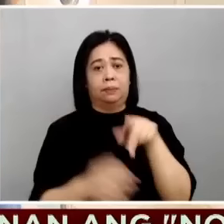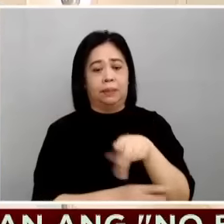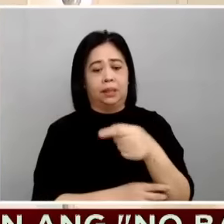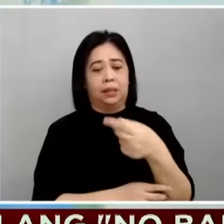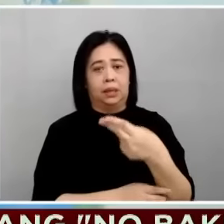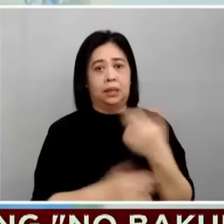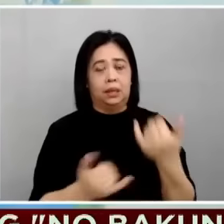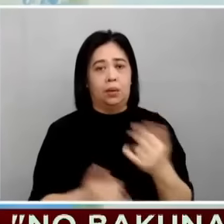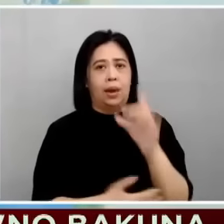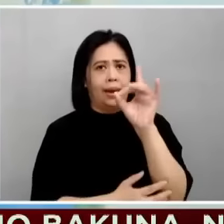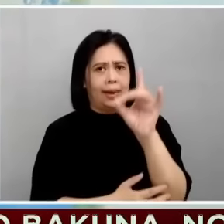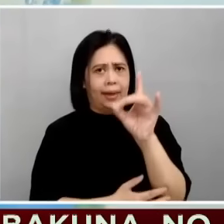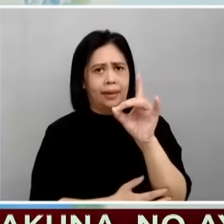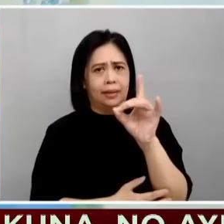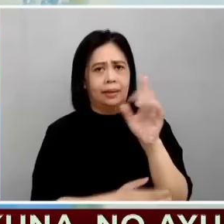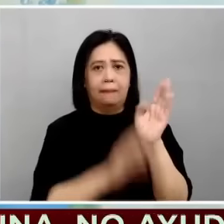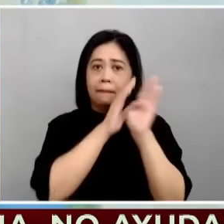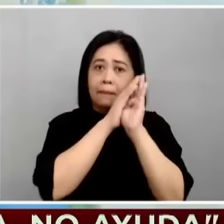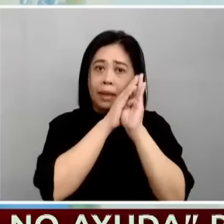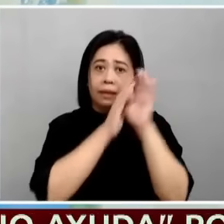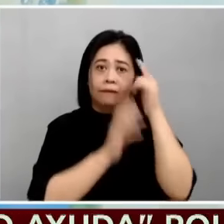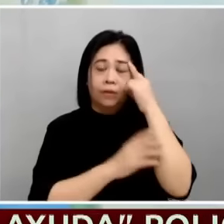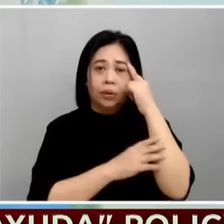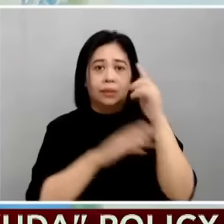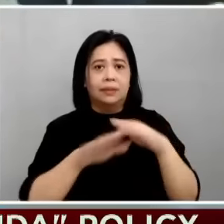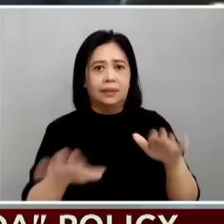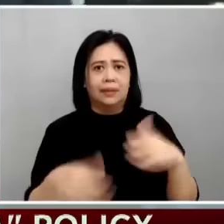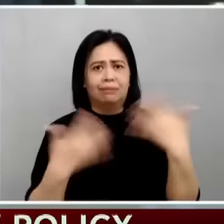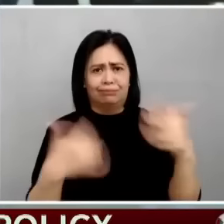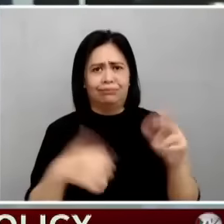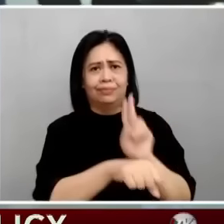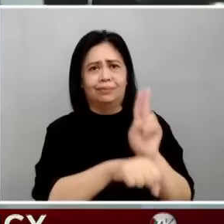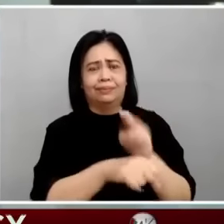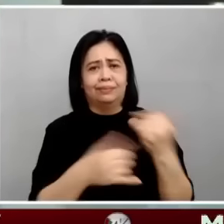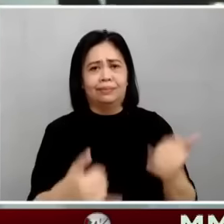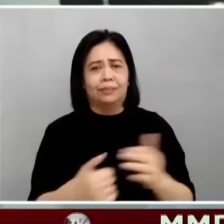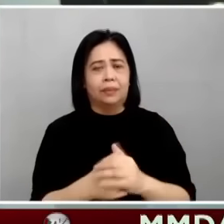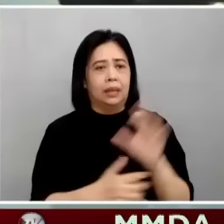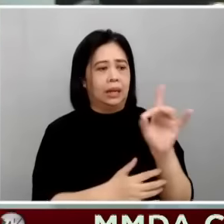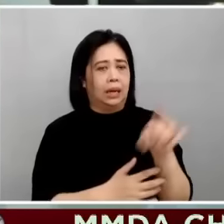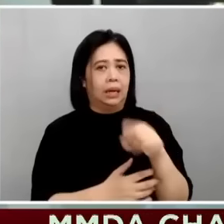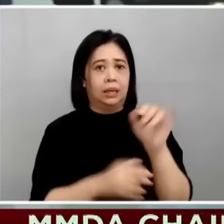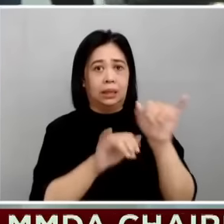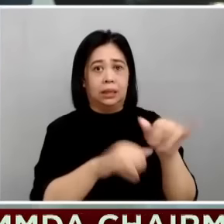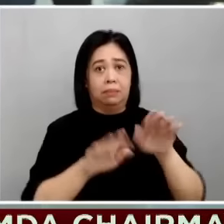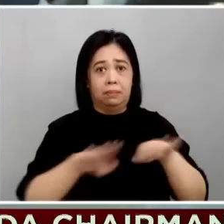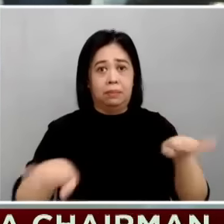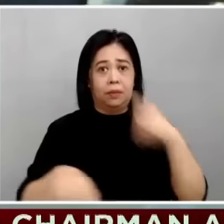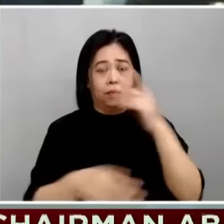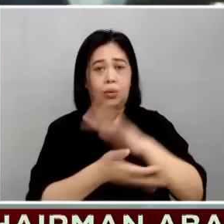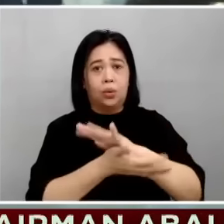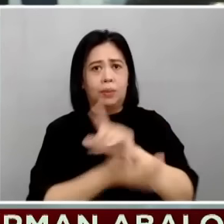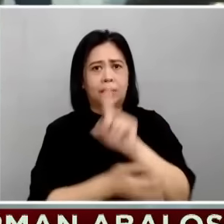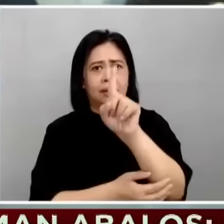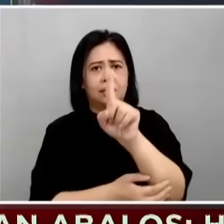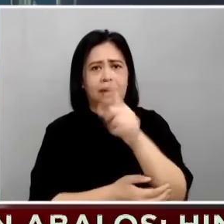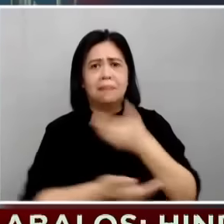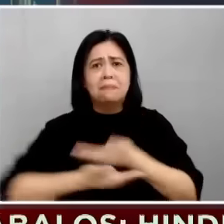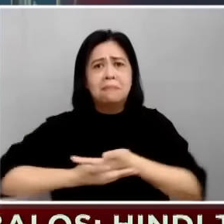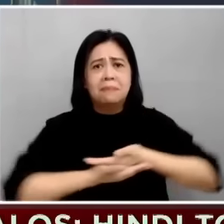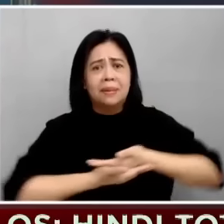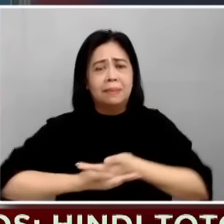ang 8 kamang nakalaan para sa mga bata, okupado na. Sa 8 nakakonfined doon para sa COVID, isa ang sanggol